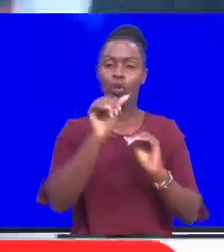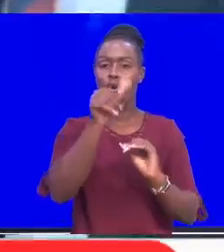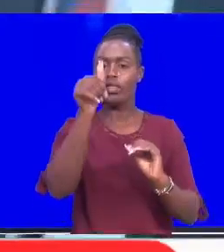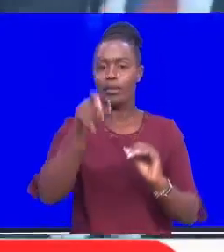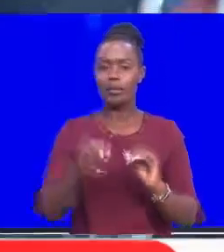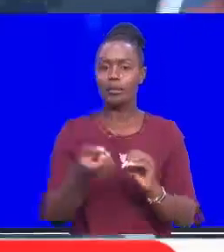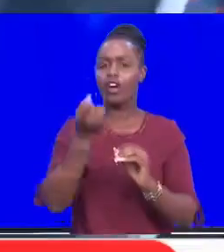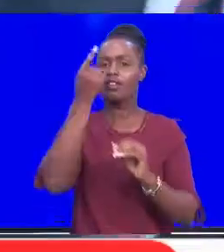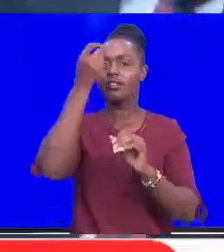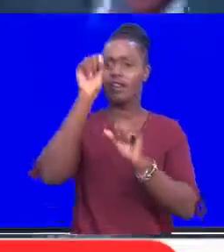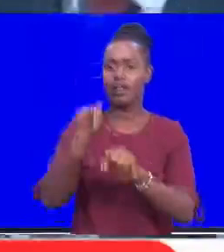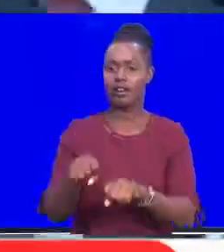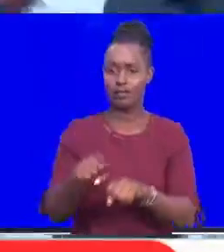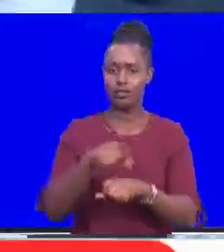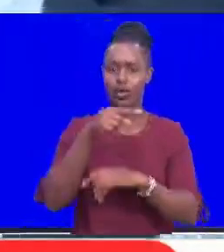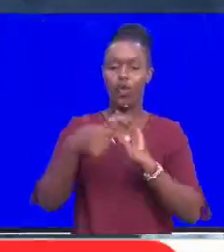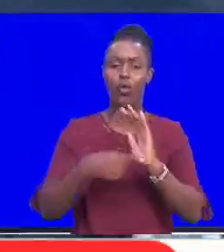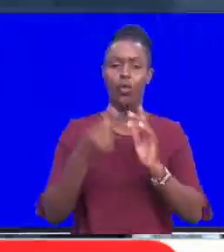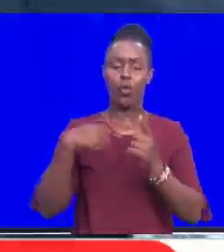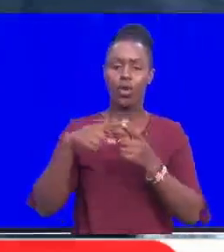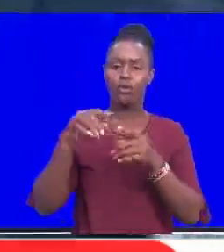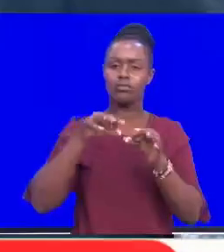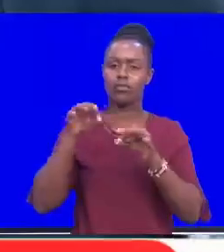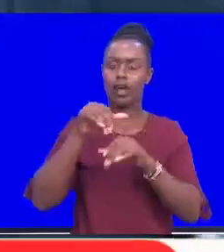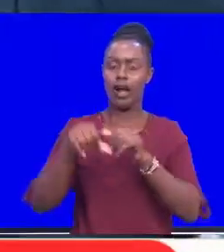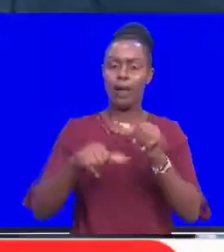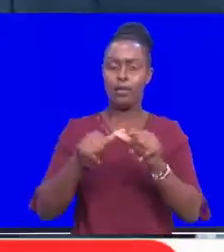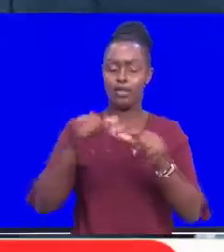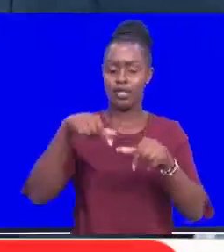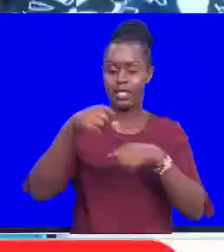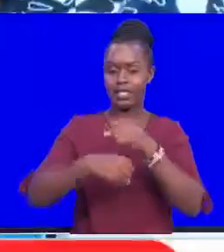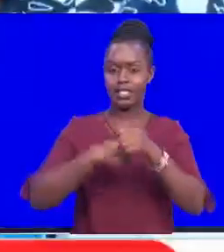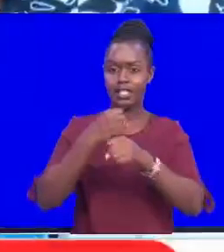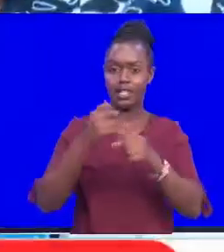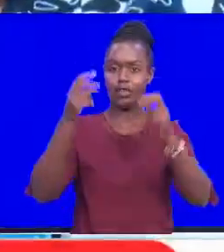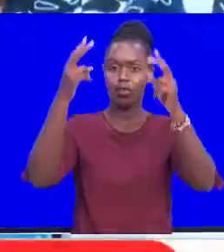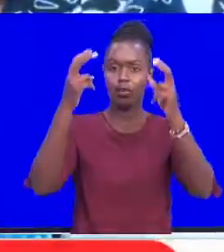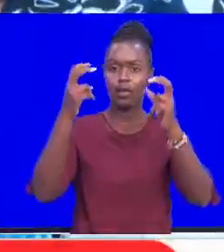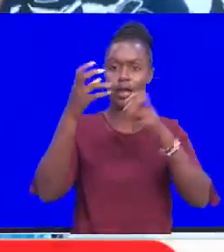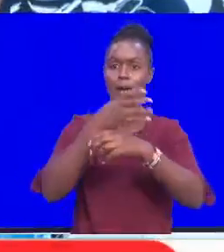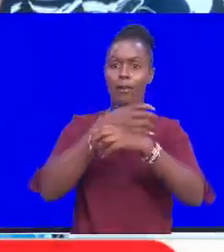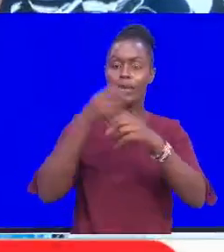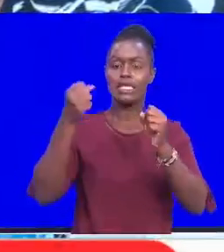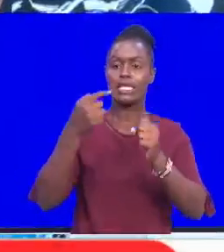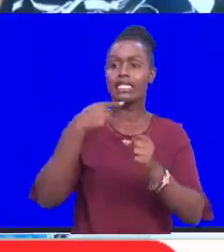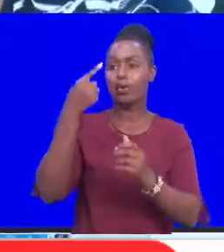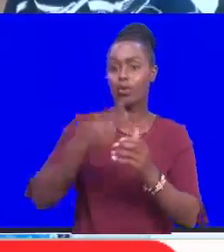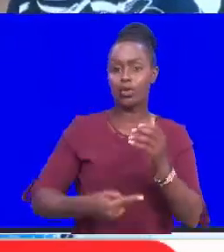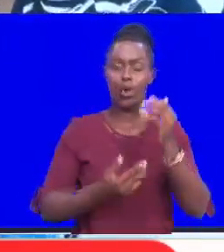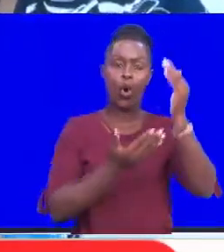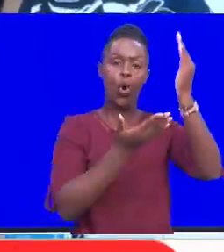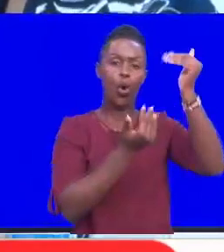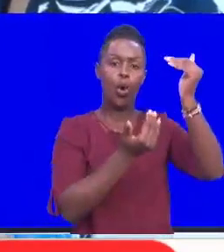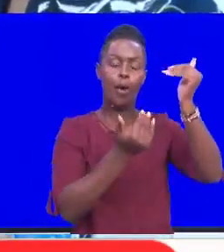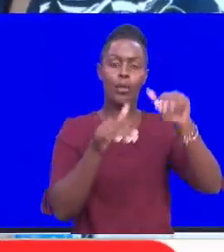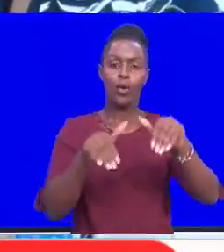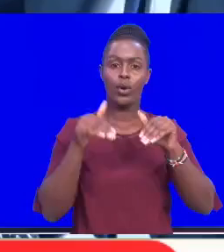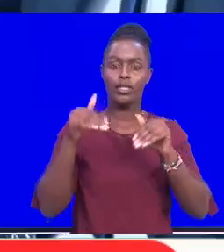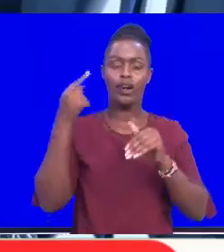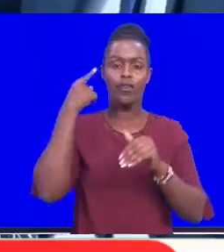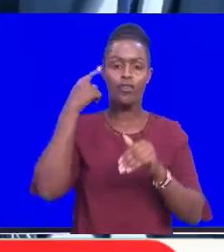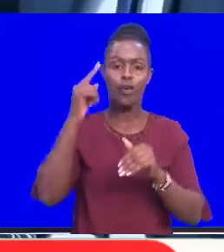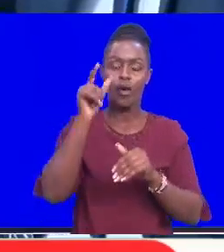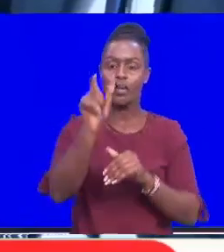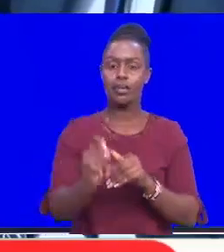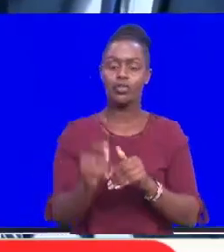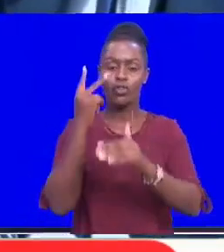fathom. Akiegemeza hotuba yake juu ya mada ya mwaka huu, Rais William Ruto amesema matumaini hayangojei maono ya mtu